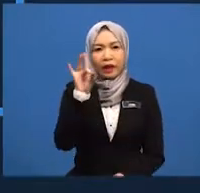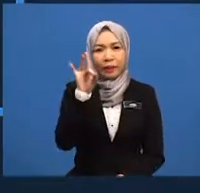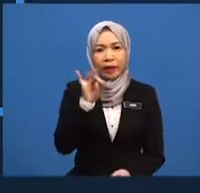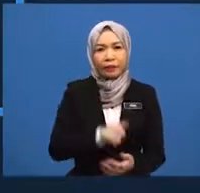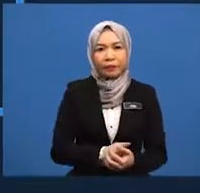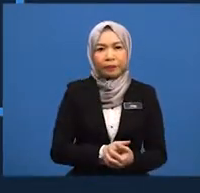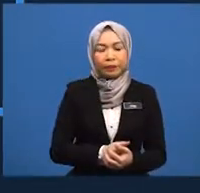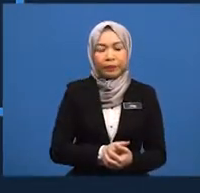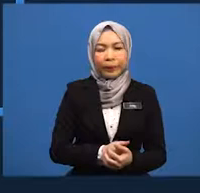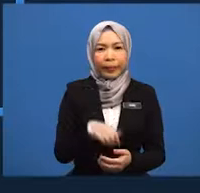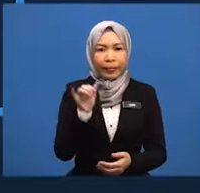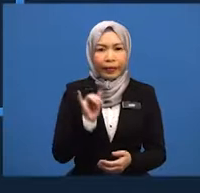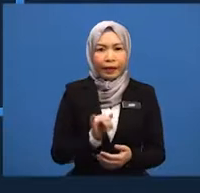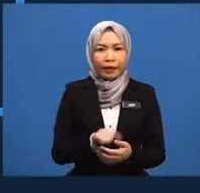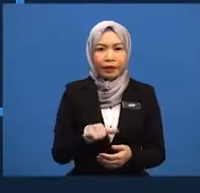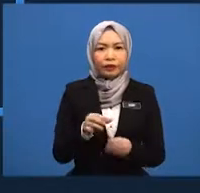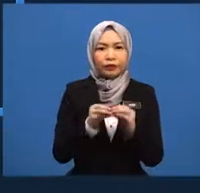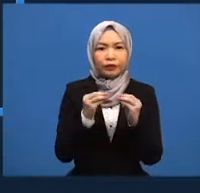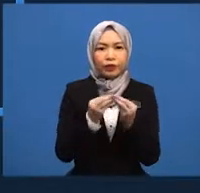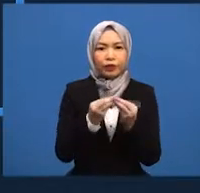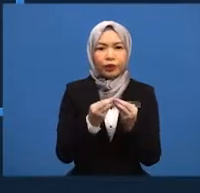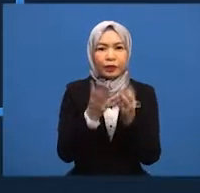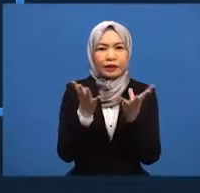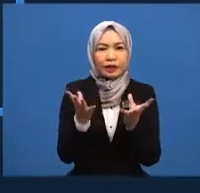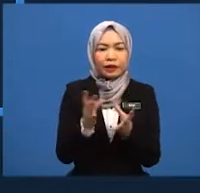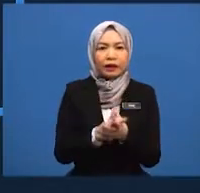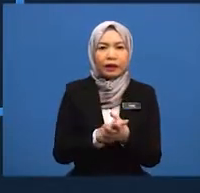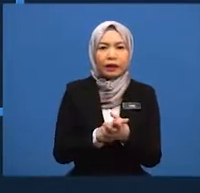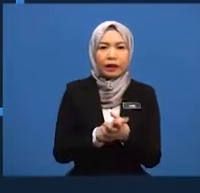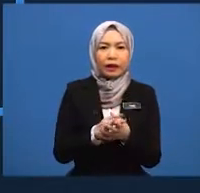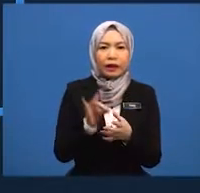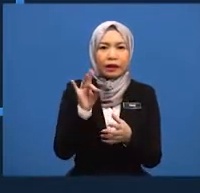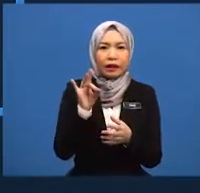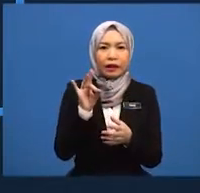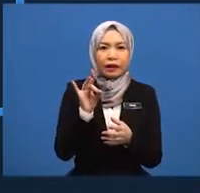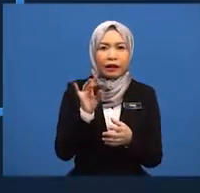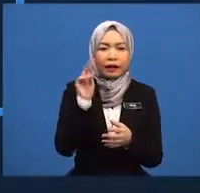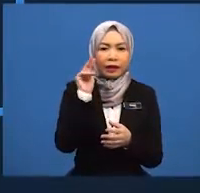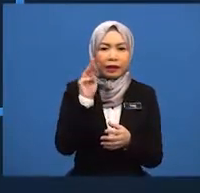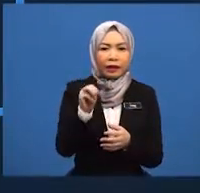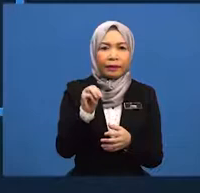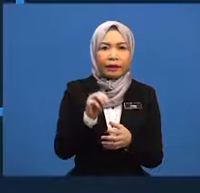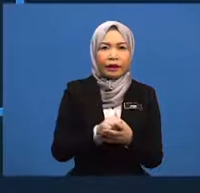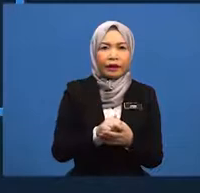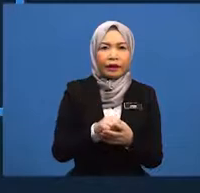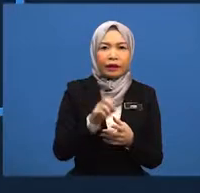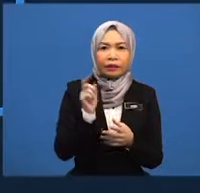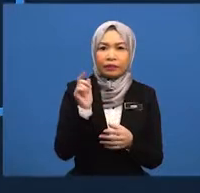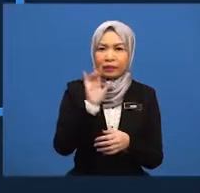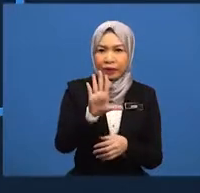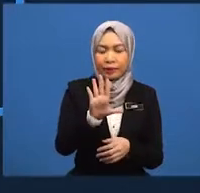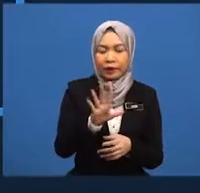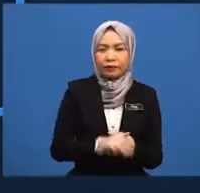M. Paparkan keputusan. Nombor terbesar ialah 5. Tamat.